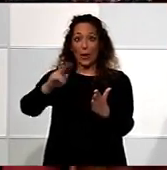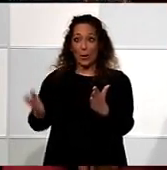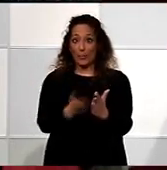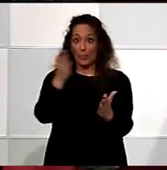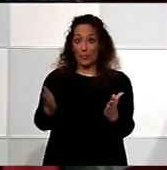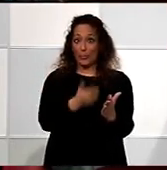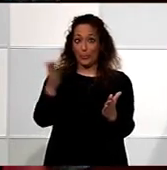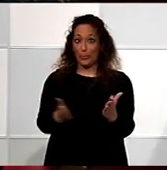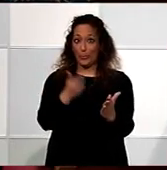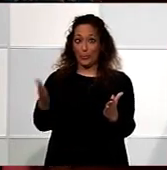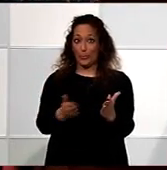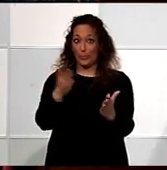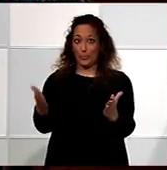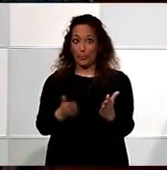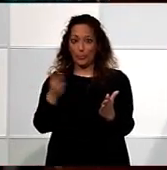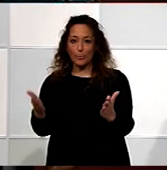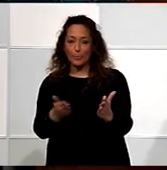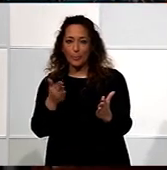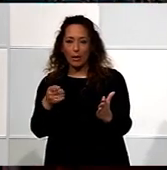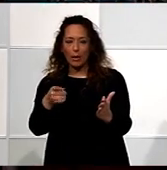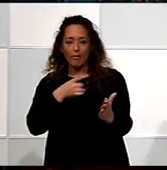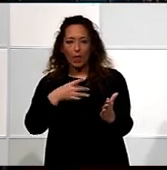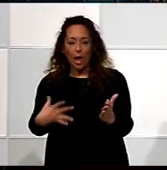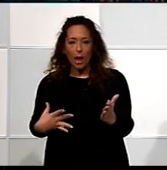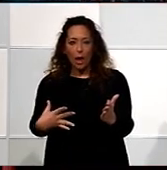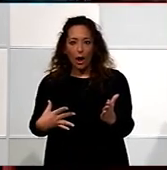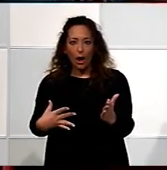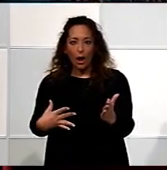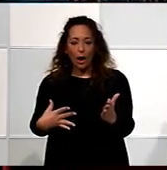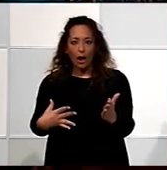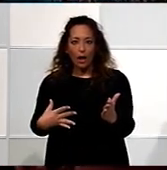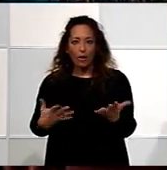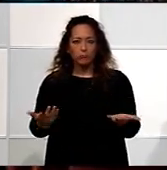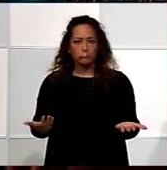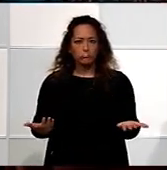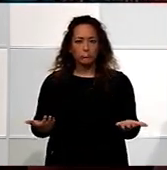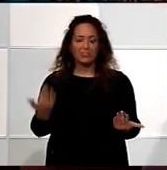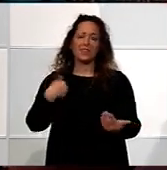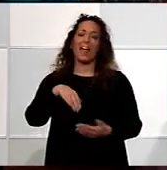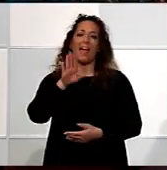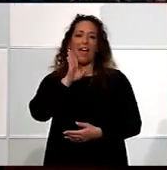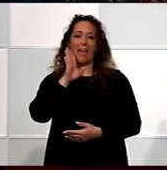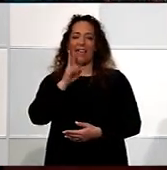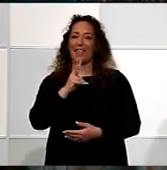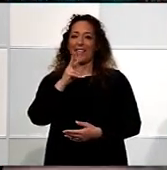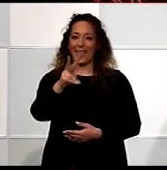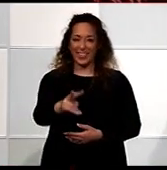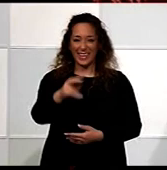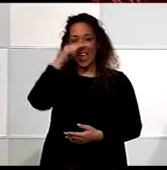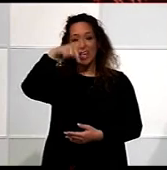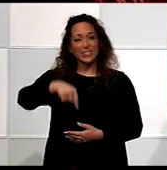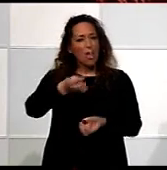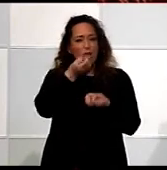pàgines... Està tot blanc, això, trobarem Patxa, que tot està blanca. Això? I què vol dir? Com que ja ha avançat anteriorment, doncs, els informes d'aquest any són